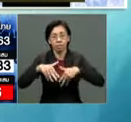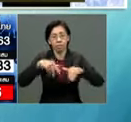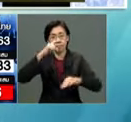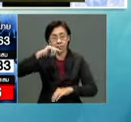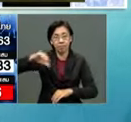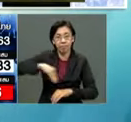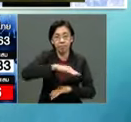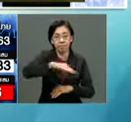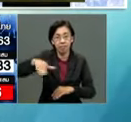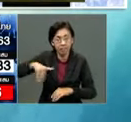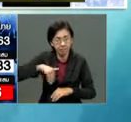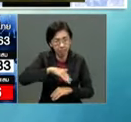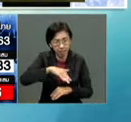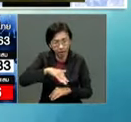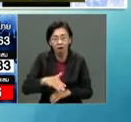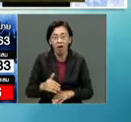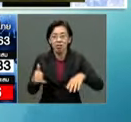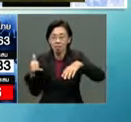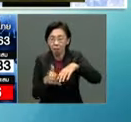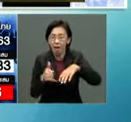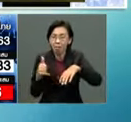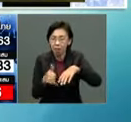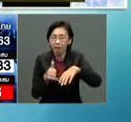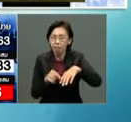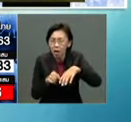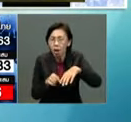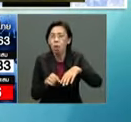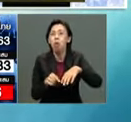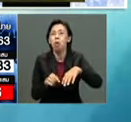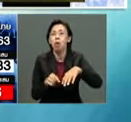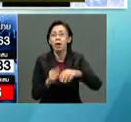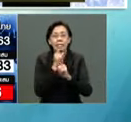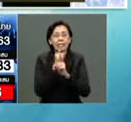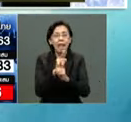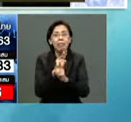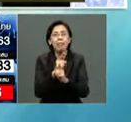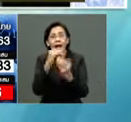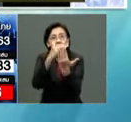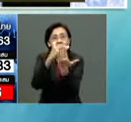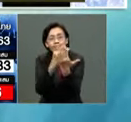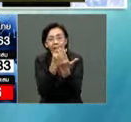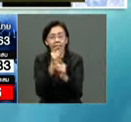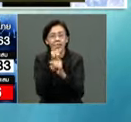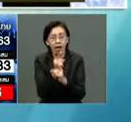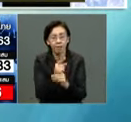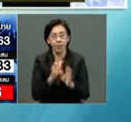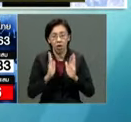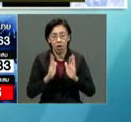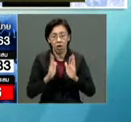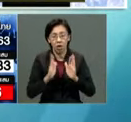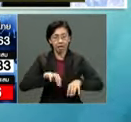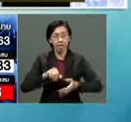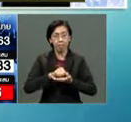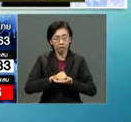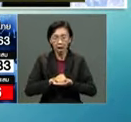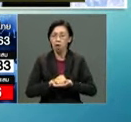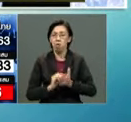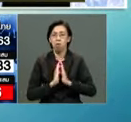นผู้ใช้บริการอย่างดีนะครับขณะเดียวกันต้องขอบคุณผู้ที่เป็นผู้ให้บริการทุกส่วนเลยนะ